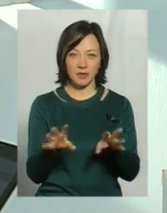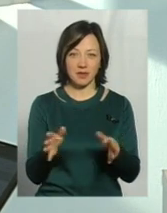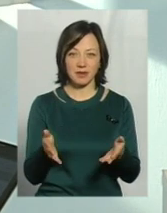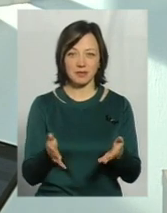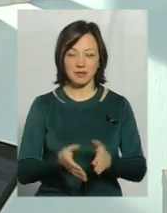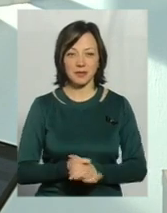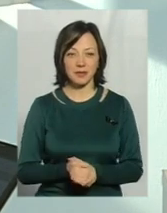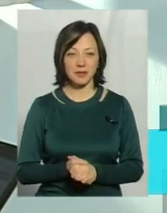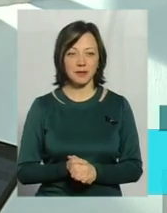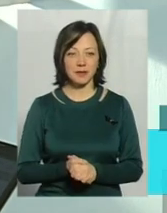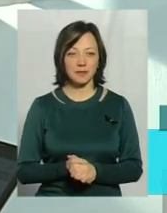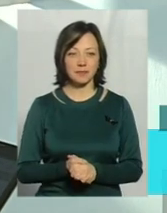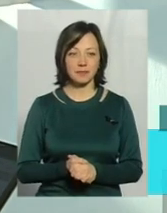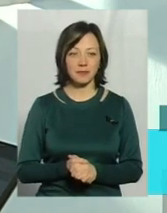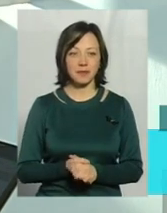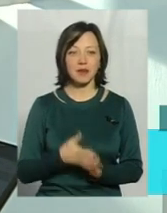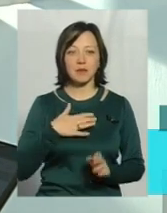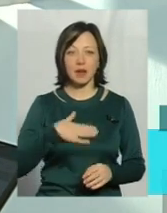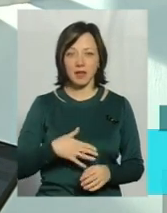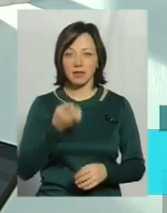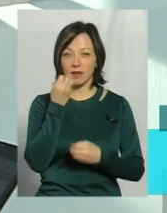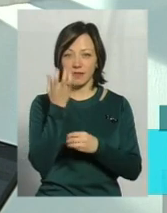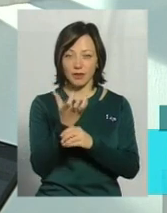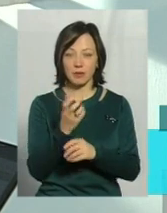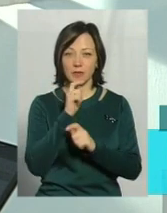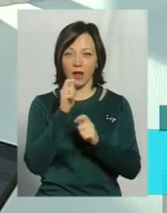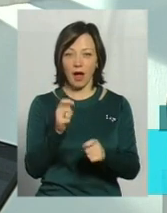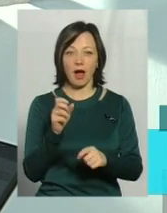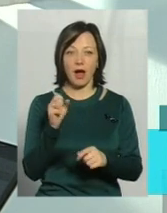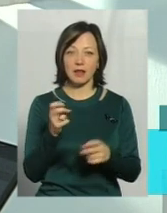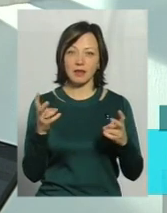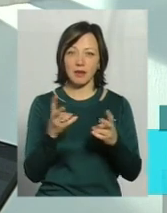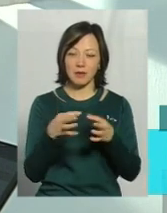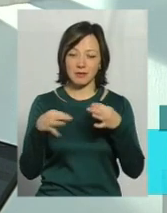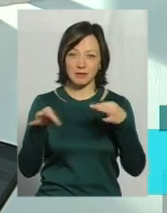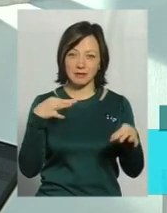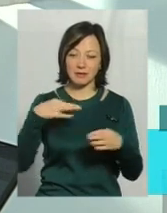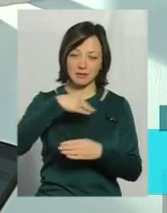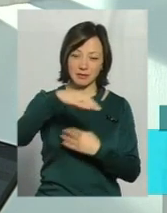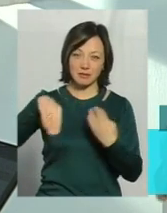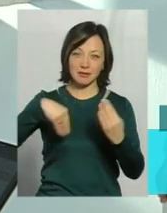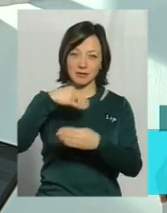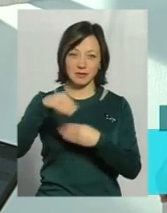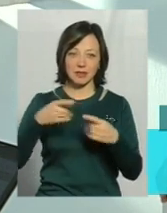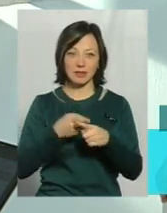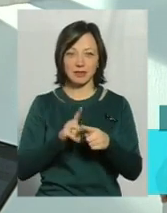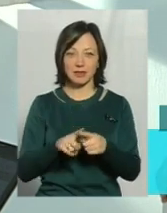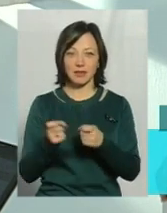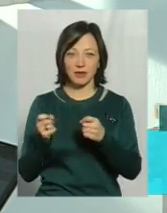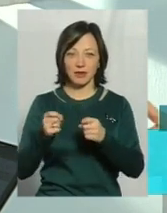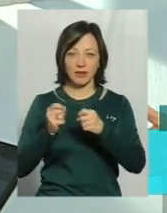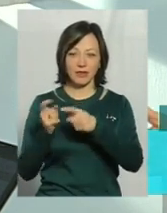потрібний. Так? От. Її приємно, що квіточку принесли. А ні, треба ще целофаном замотати, і той целофан потім